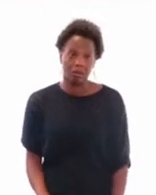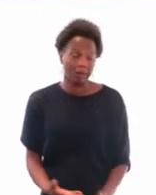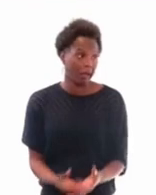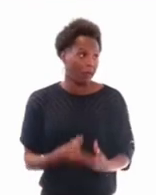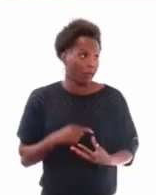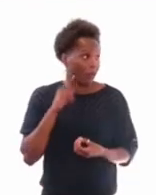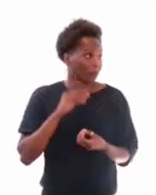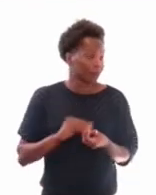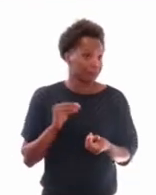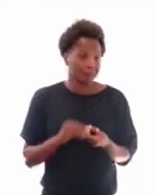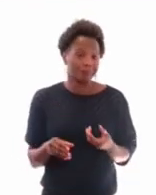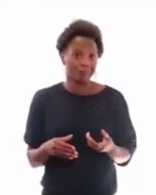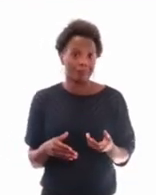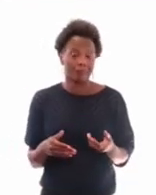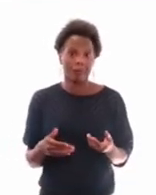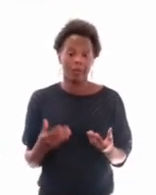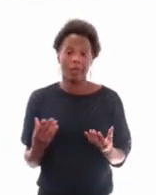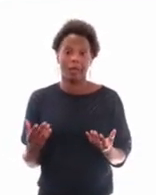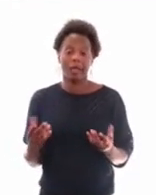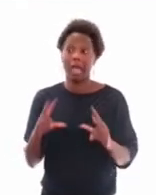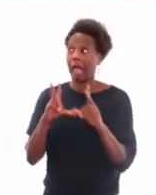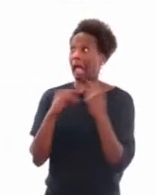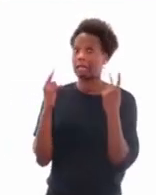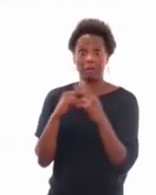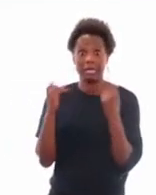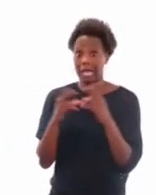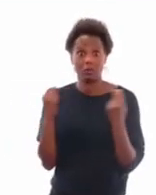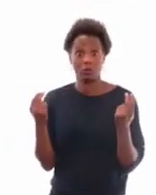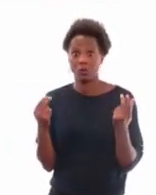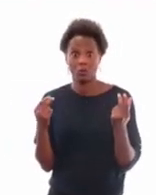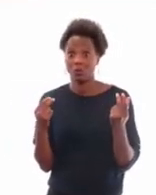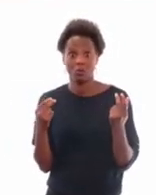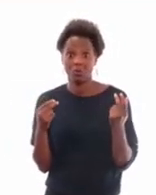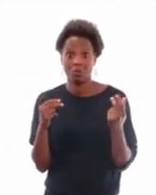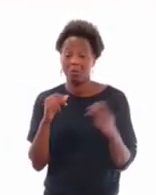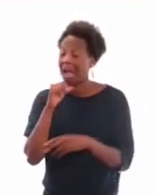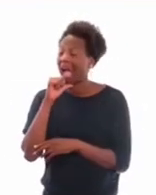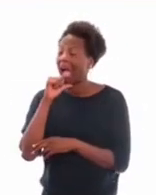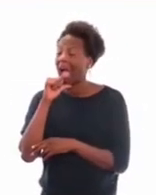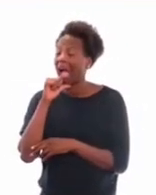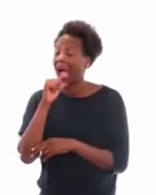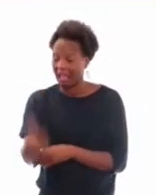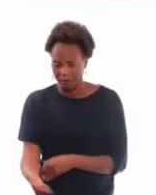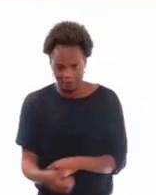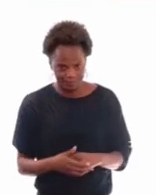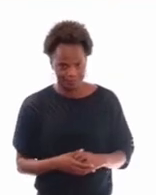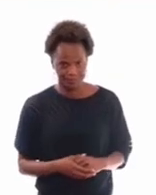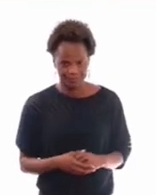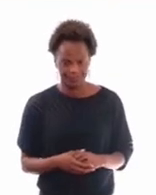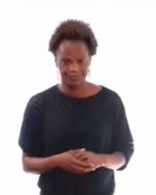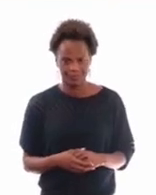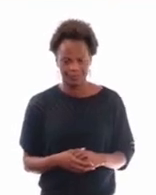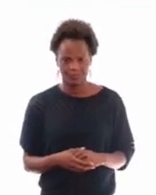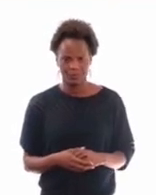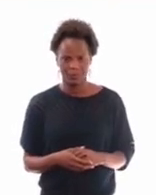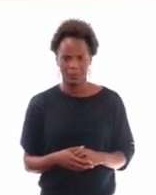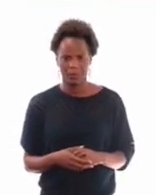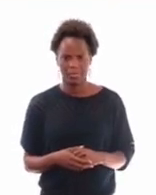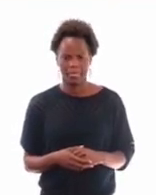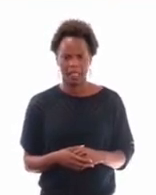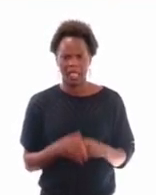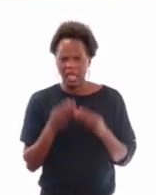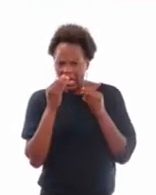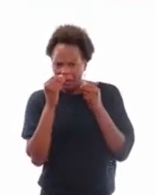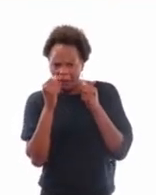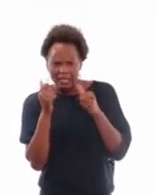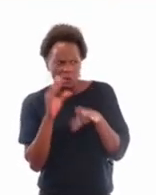si c'était expliqué par des positions politiciennes. Par ailleurs, on ne parle plus d'un sentiment d'insécurité dans